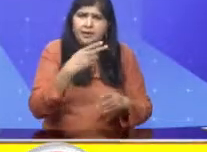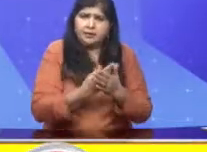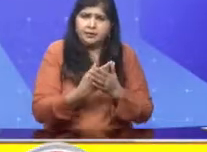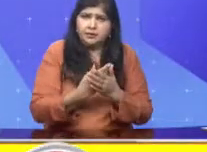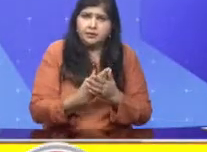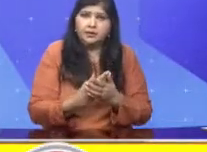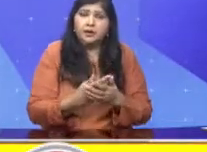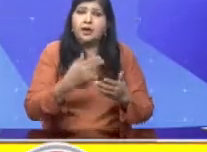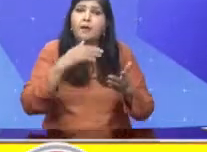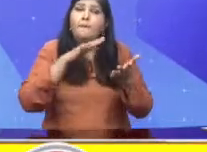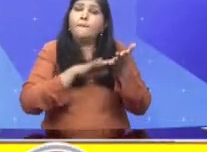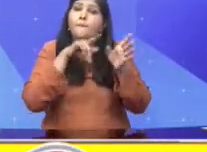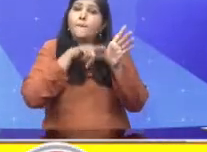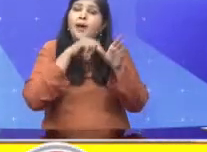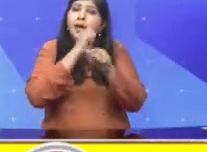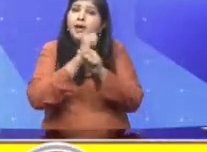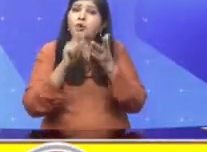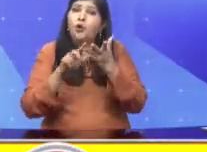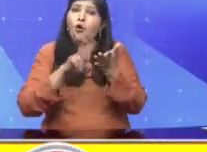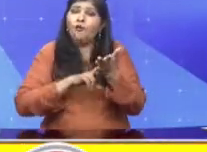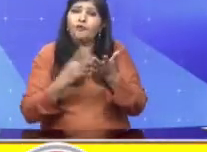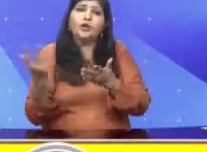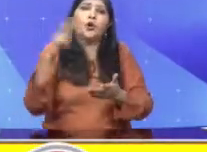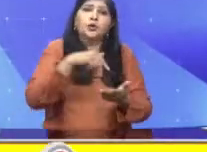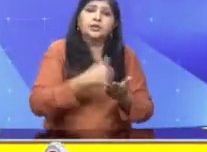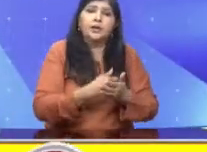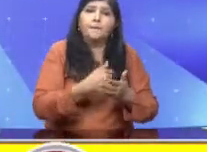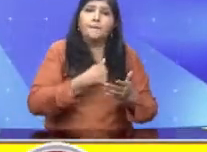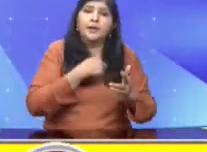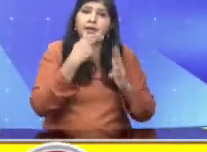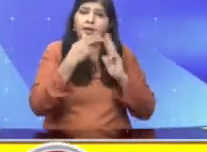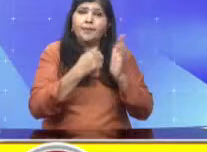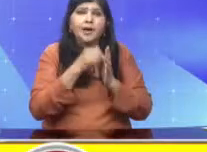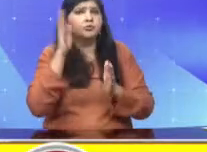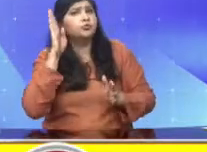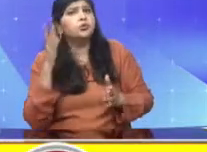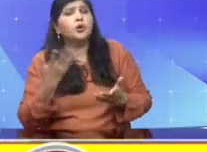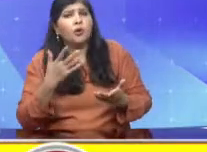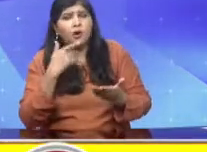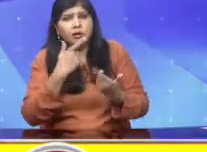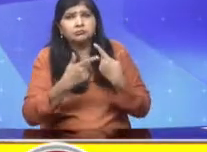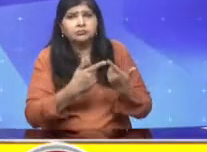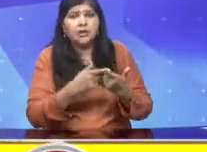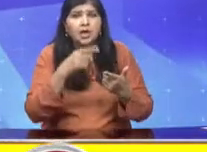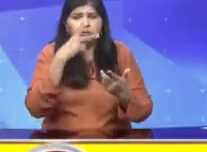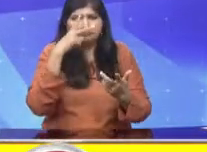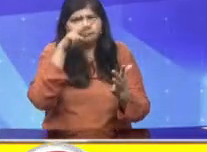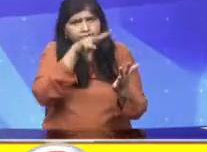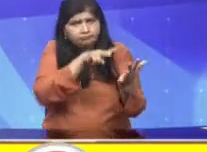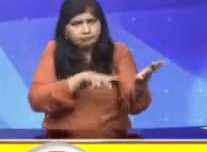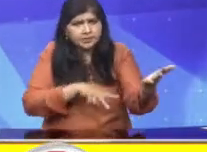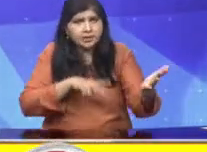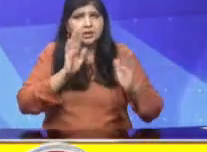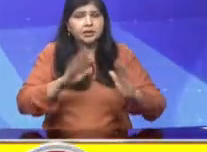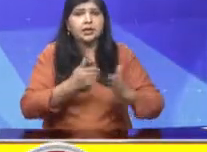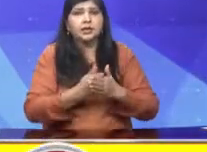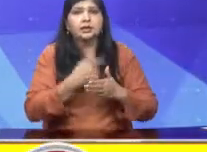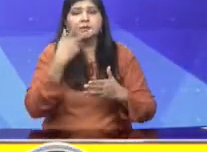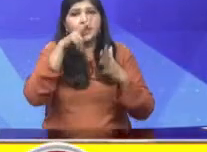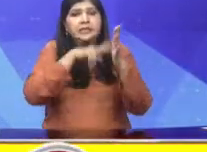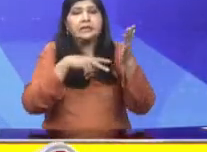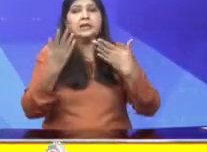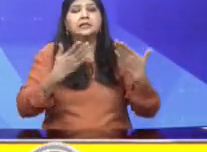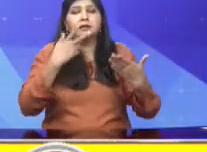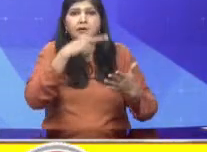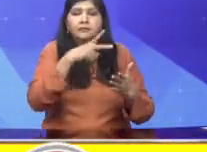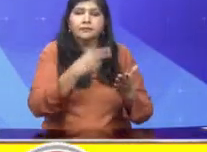माय गौव की और से मन की बात के स्रोताओं को लेकर एक स्टड़ी की गई स्टड़ी में ये